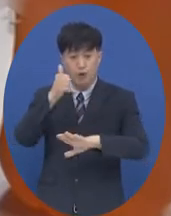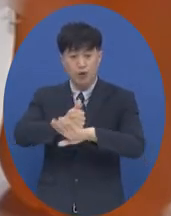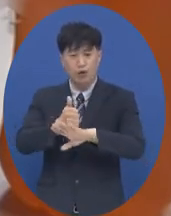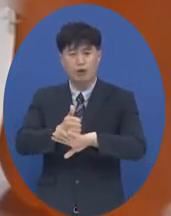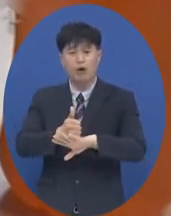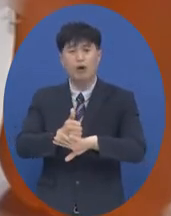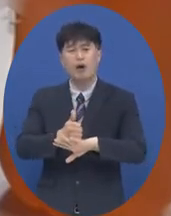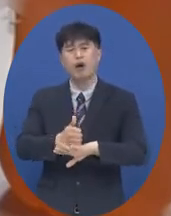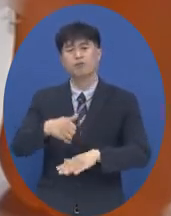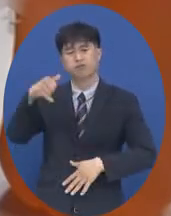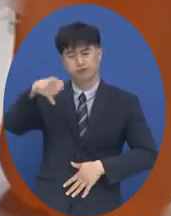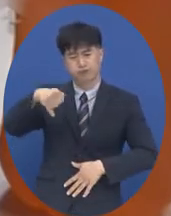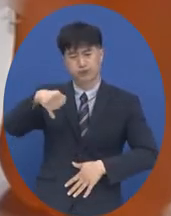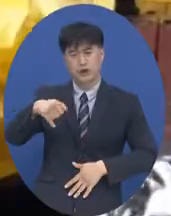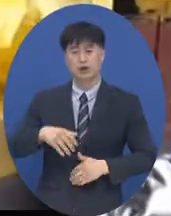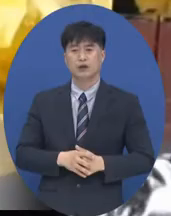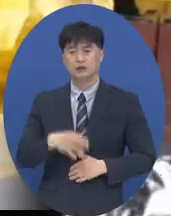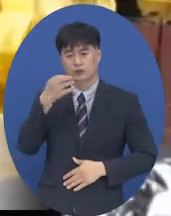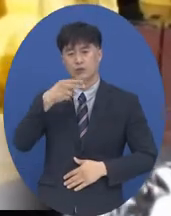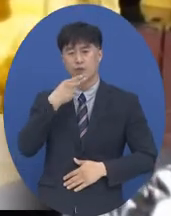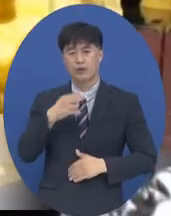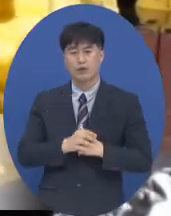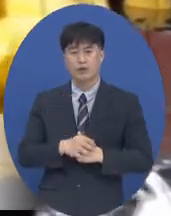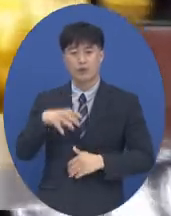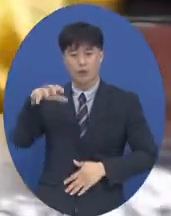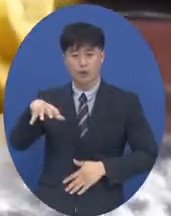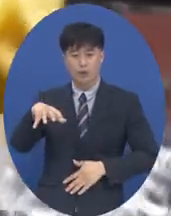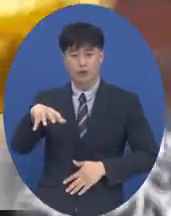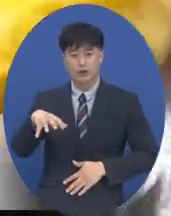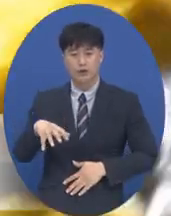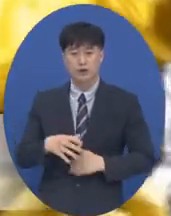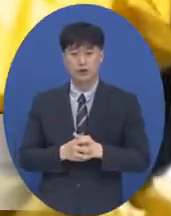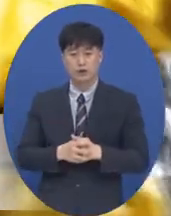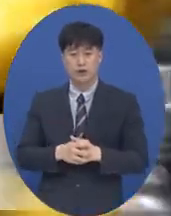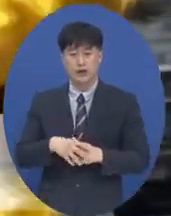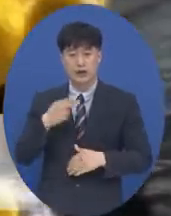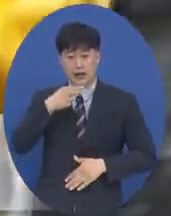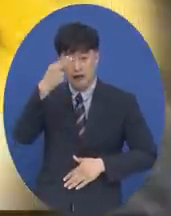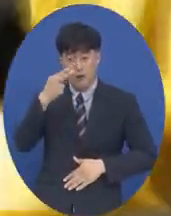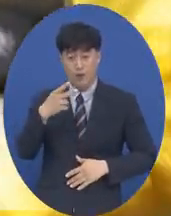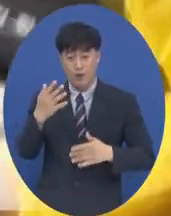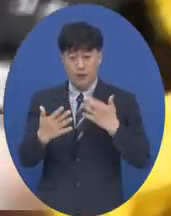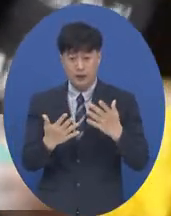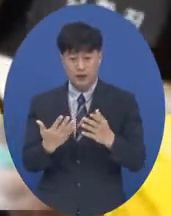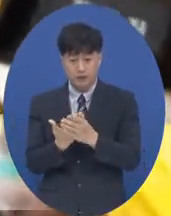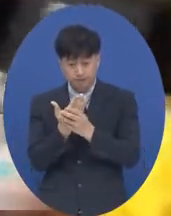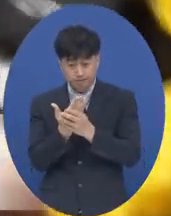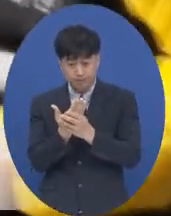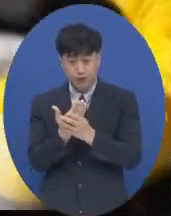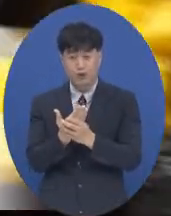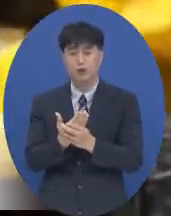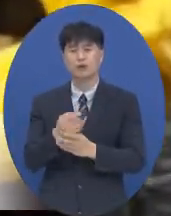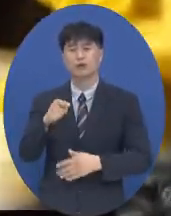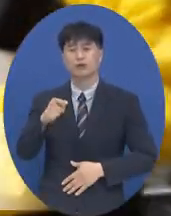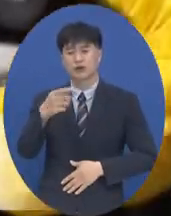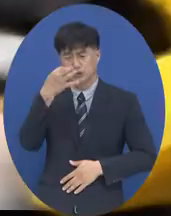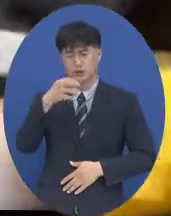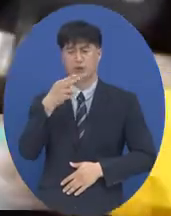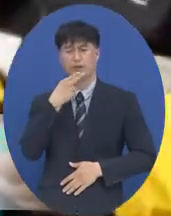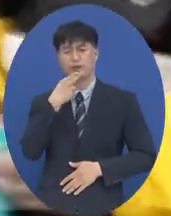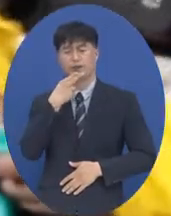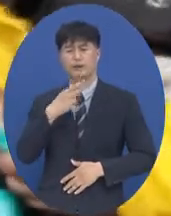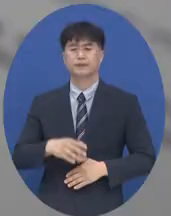실제 무용지물이었습니다. 현장에서 그 수용성 알코올 하듯이 수성막고가 효과가 있나요?